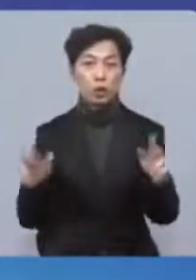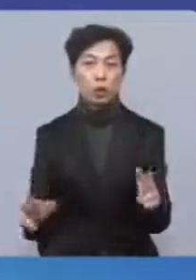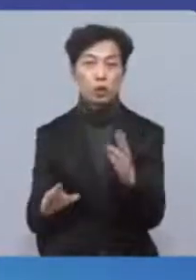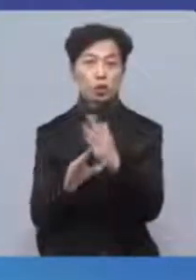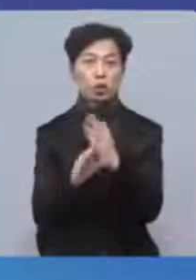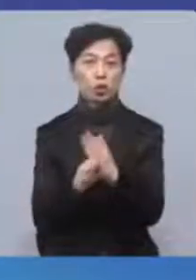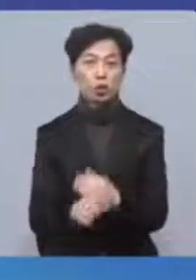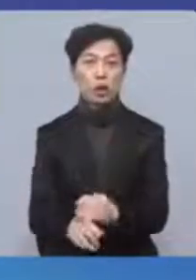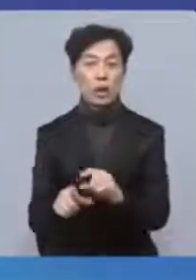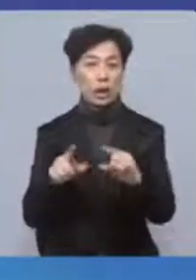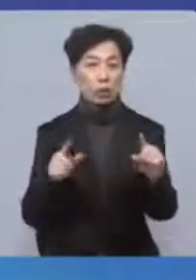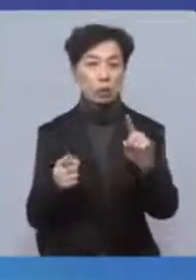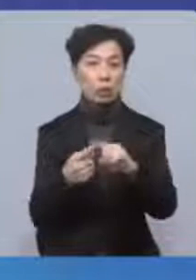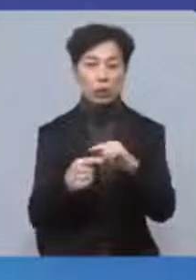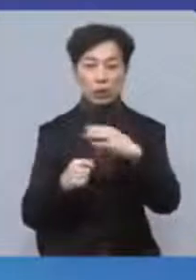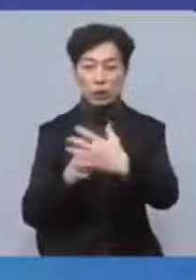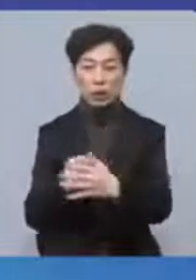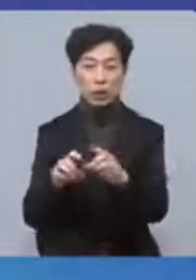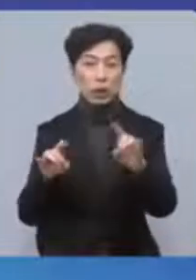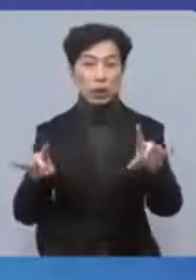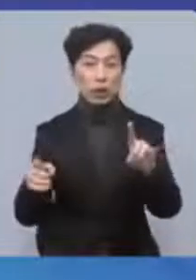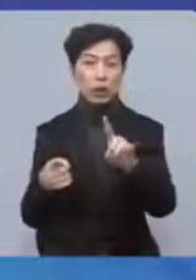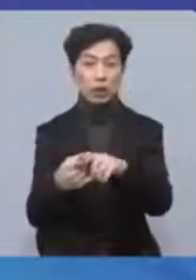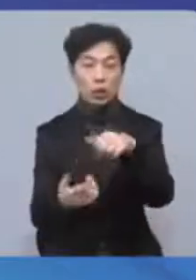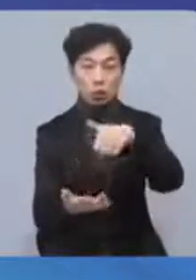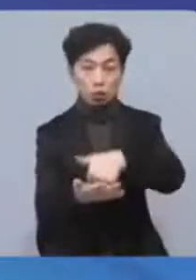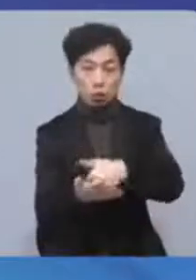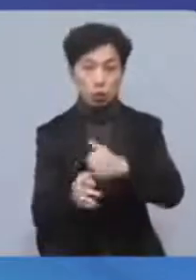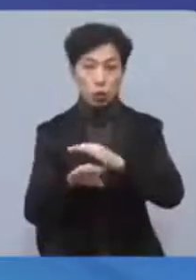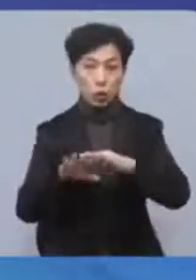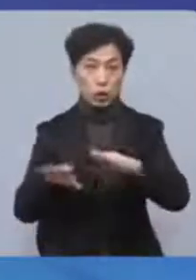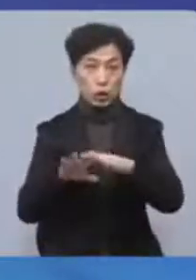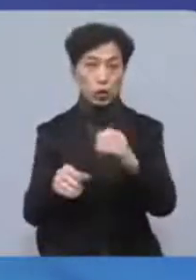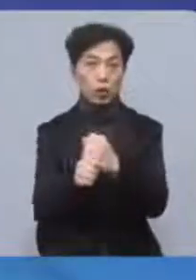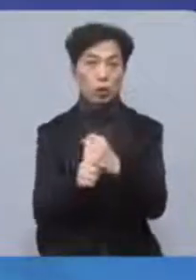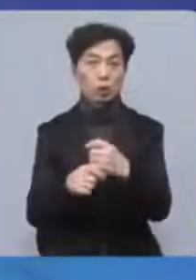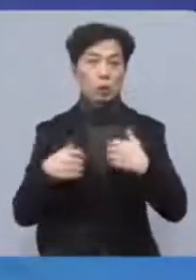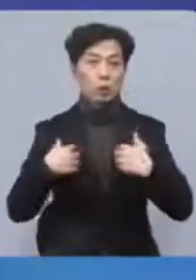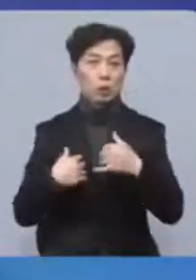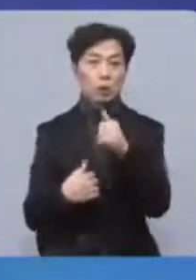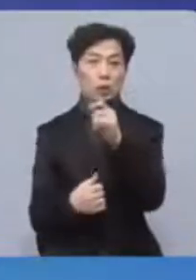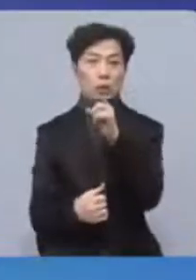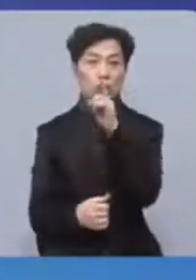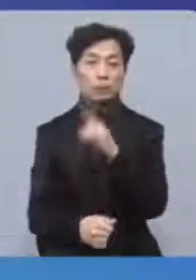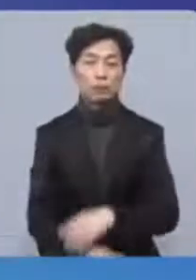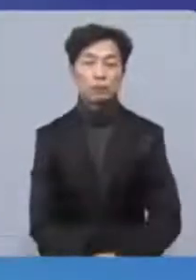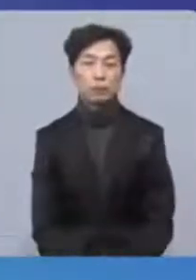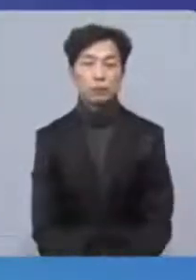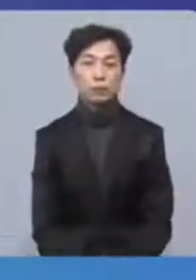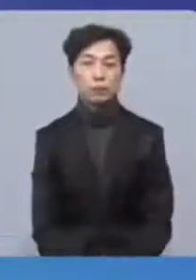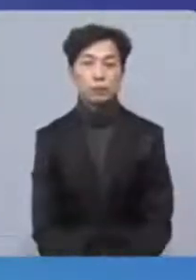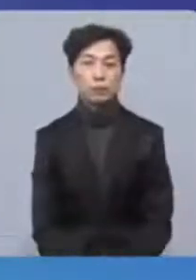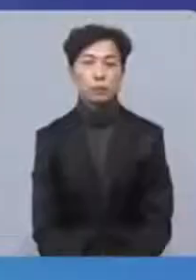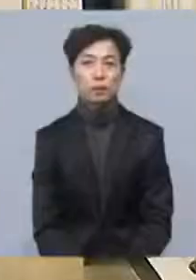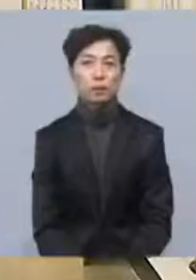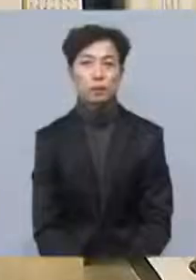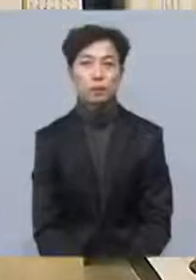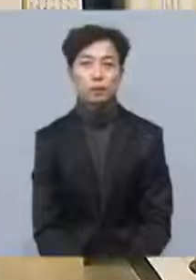직지 일부를 3개가 국의 문자로 도 해석의 흥미를 더하고 있습니다 김나영 기자 r 포드 입니다